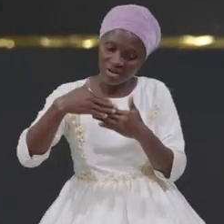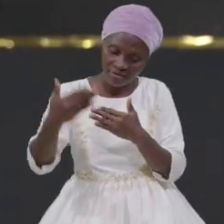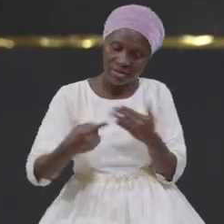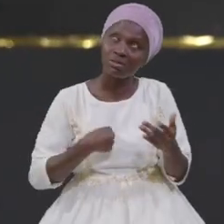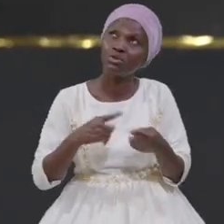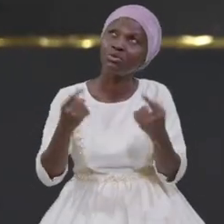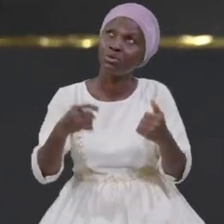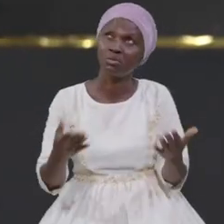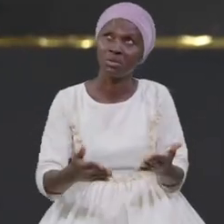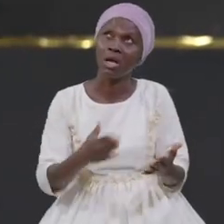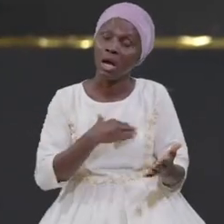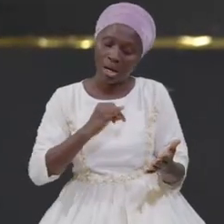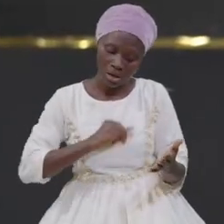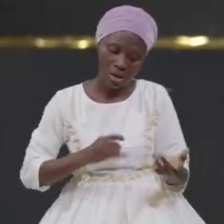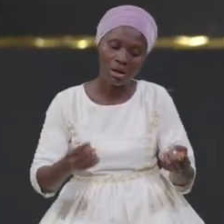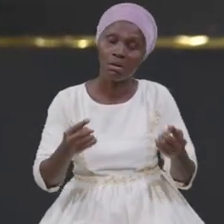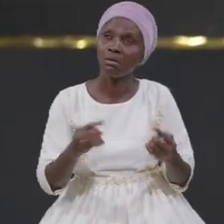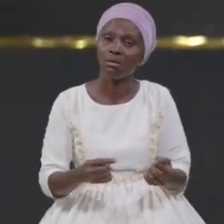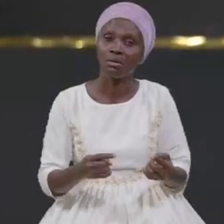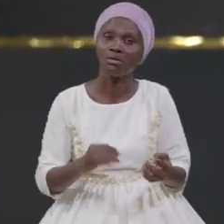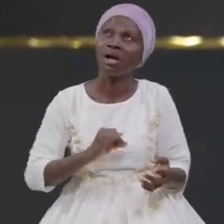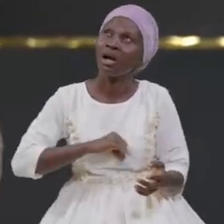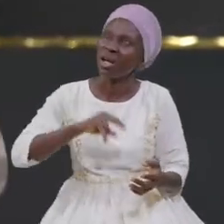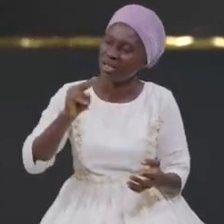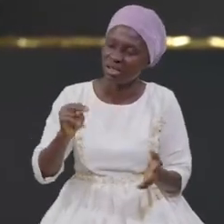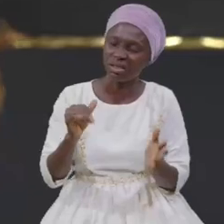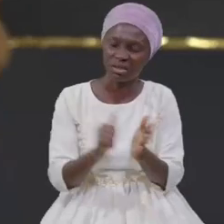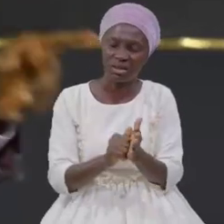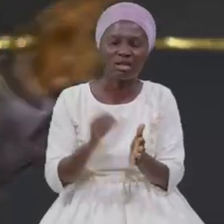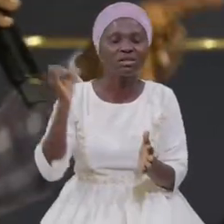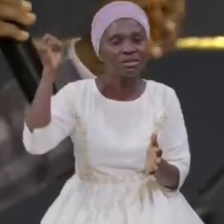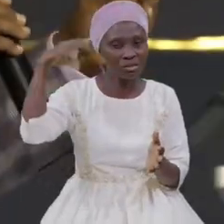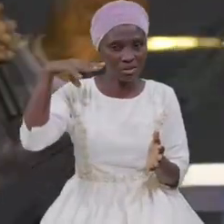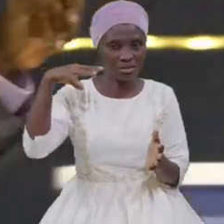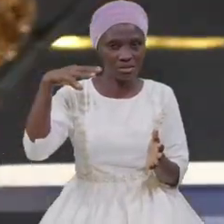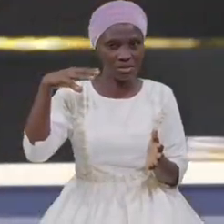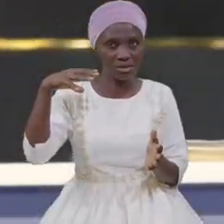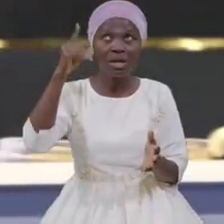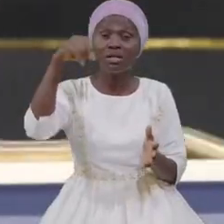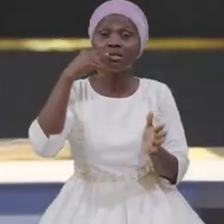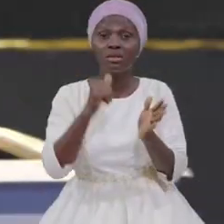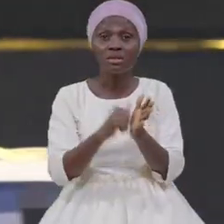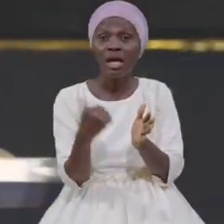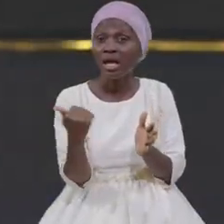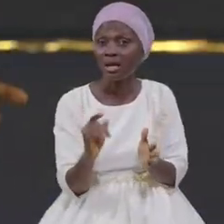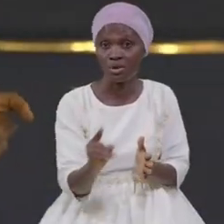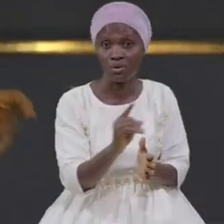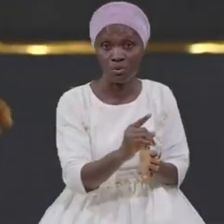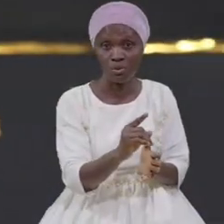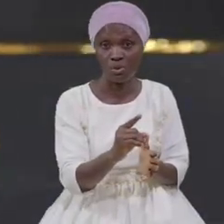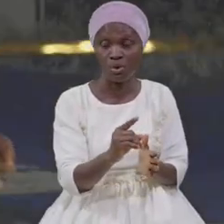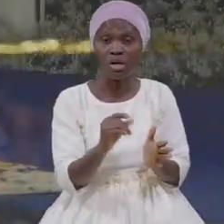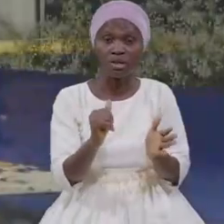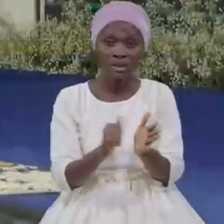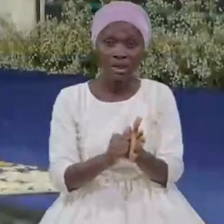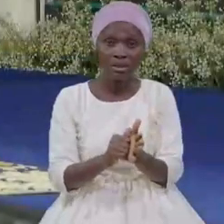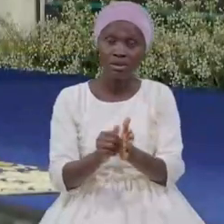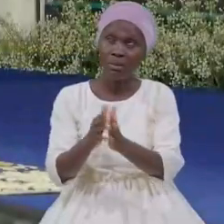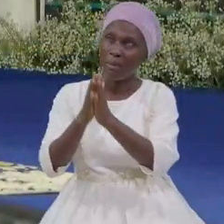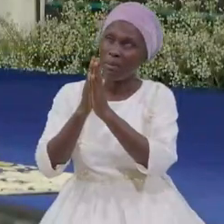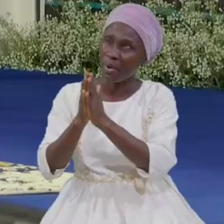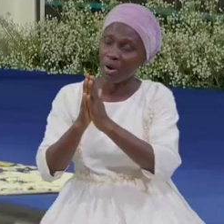venu. J'ai besoin de cette grâce. Il dit quiconque invoquera